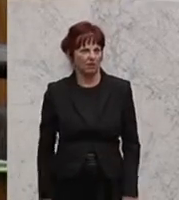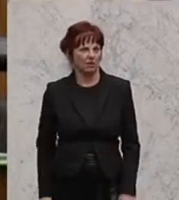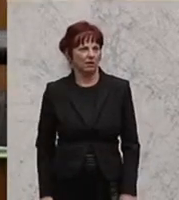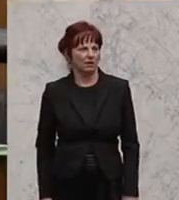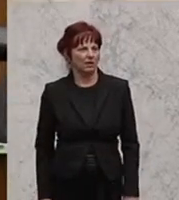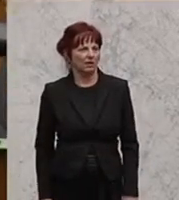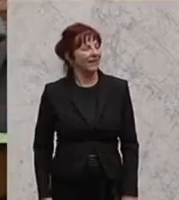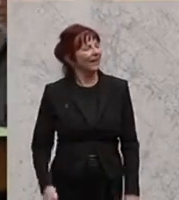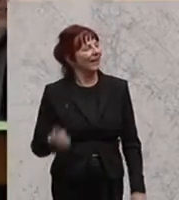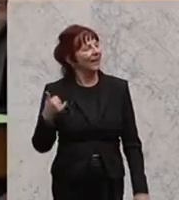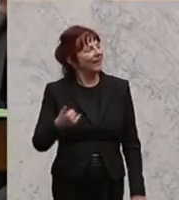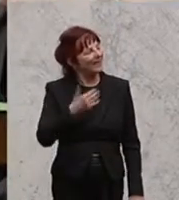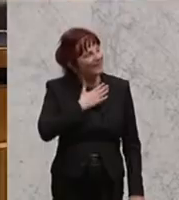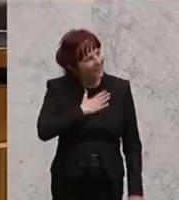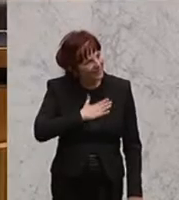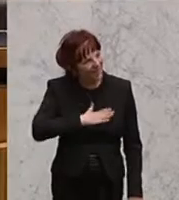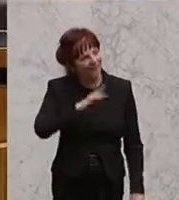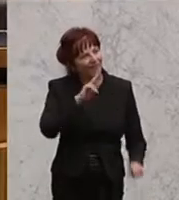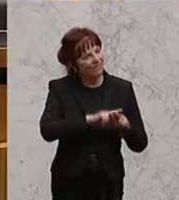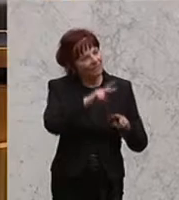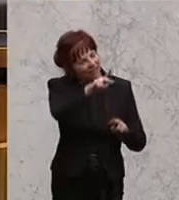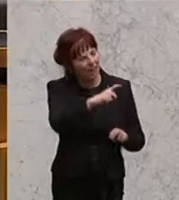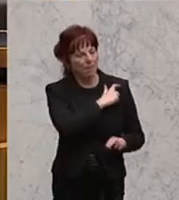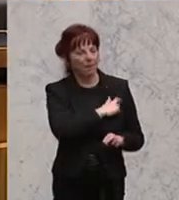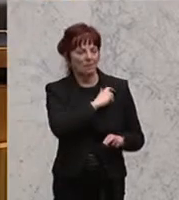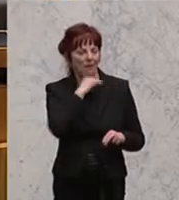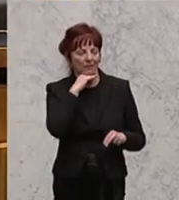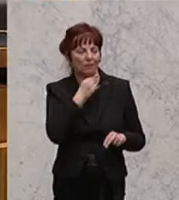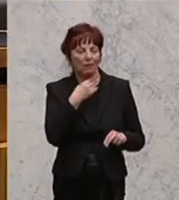Jederzeit gerne, wenn es die Redezeit Ihrer Fraktion zulässt. Bitte sehr.